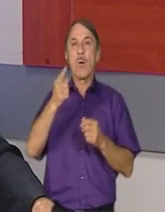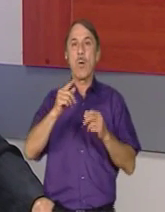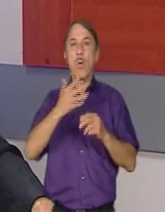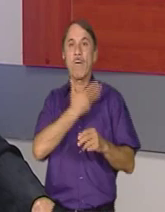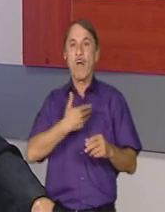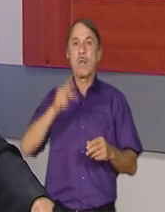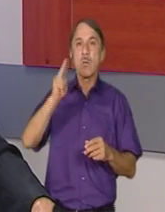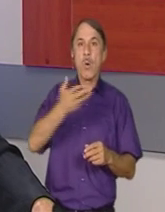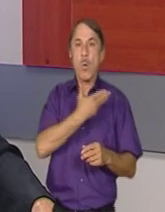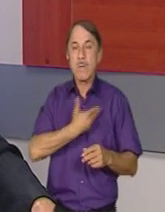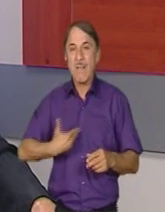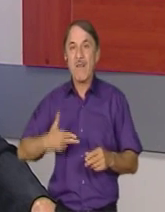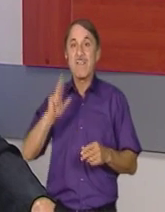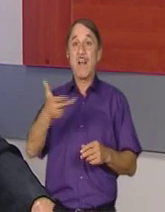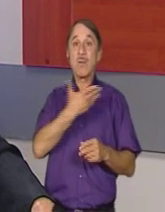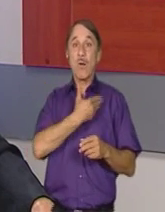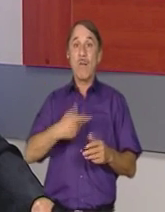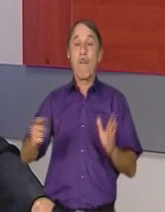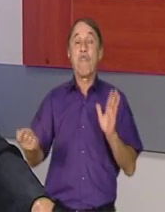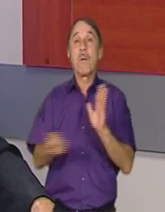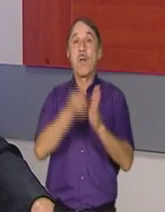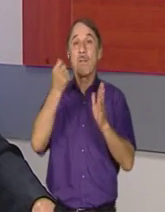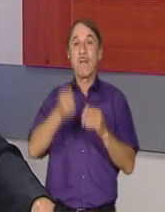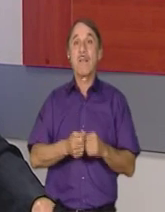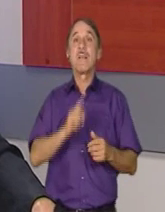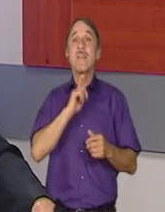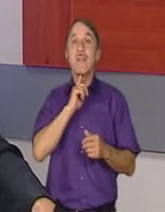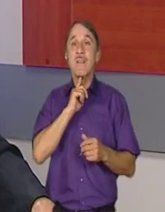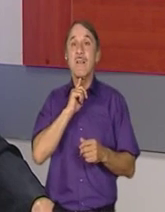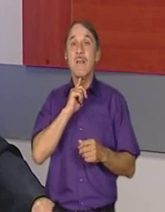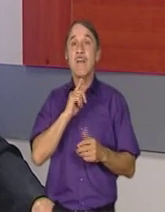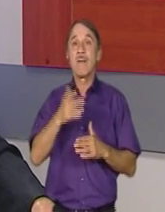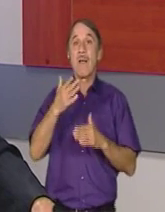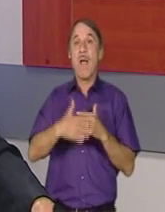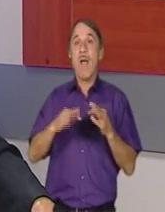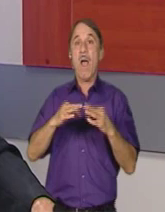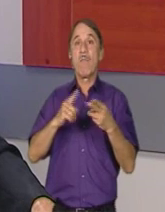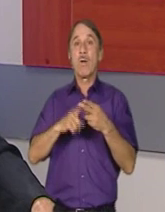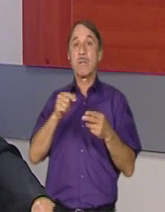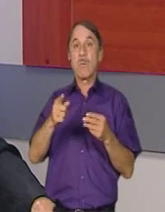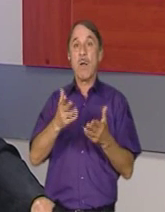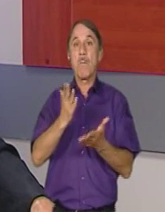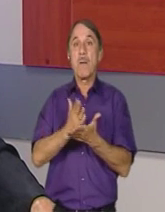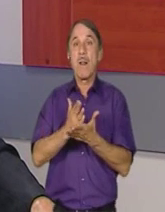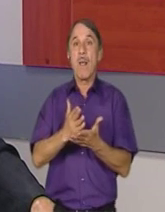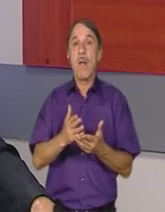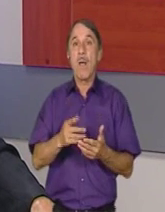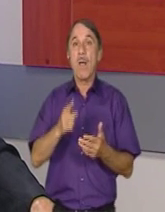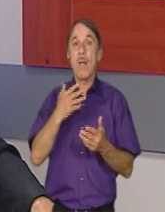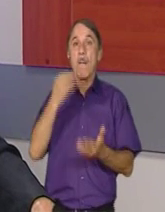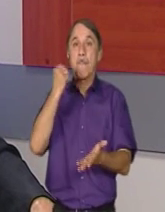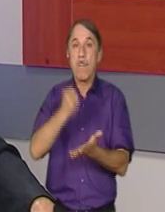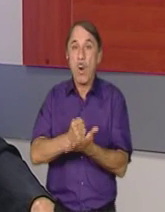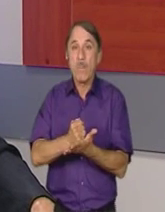prva Jugoslavija, druga Jugoslavija, treća Jugoslavija, prodato. Ili, na kraju aforizam i naslov knjige koji